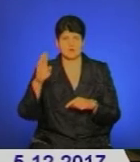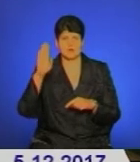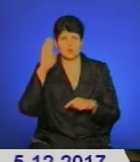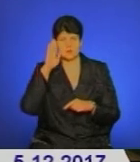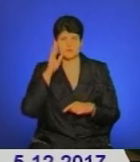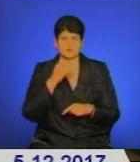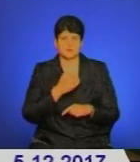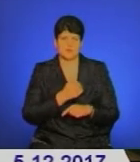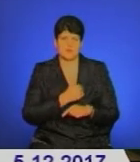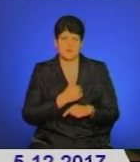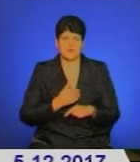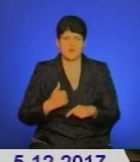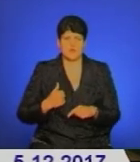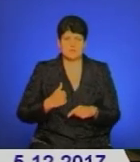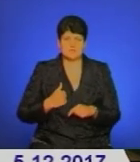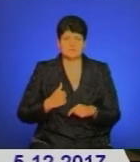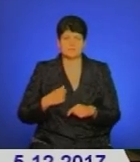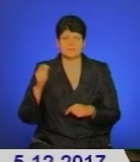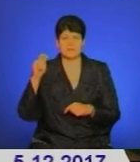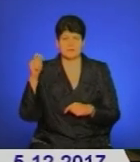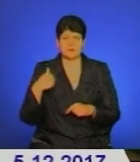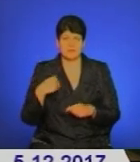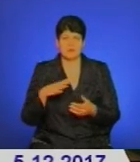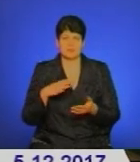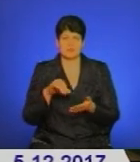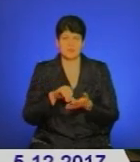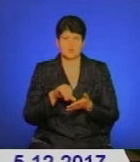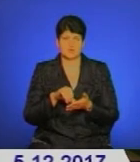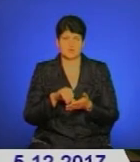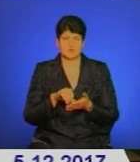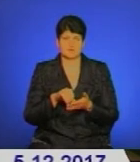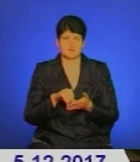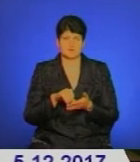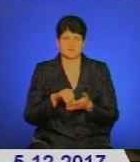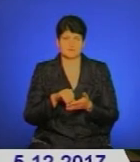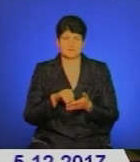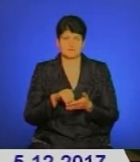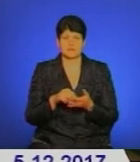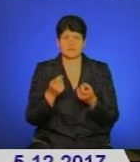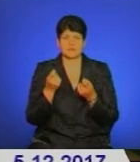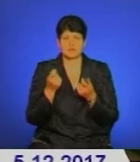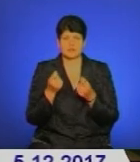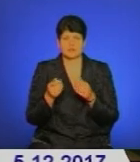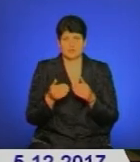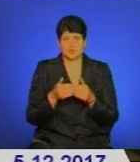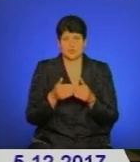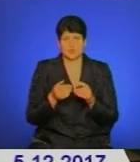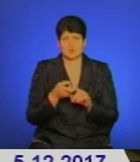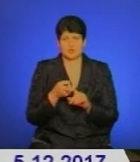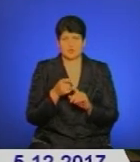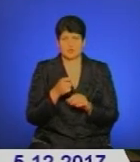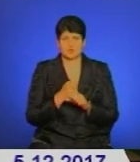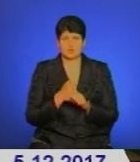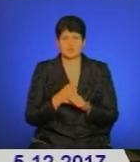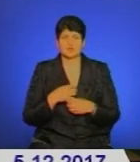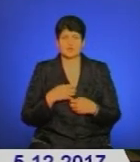хлопців-добровольців на війні. От, і я був присутній, ну, якби, скажімо, трошечки дотичний до його роботи.